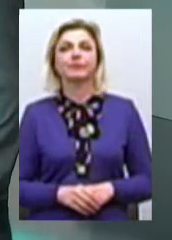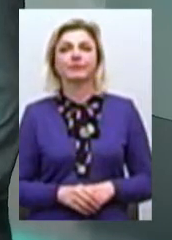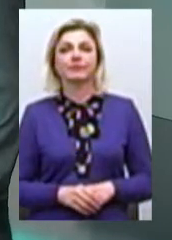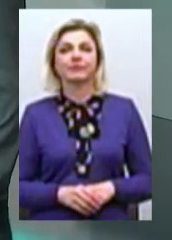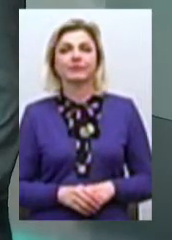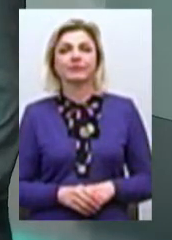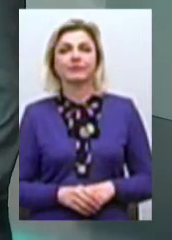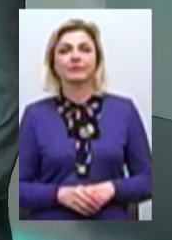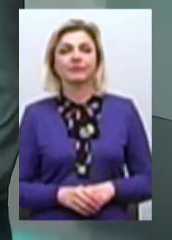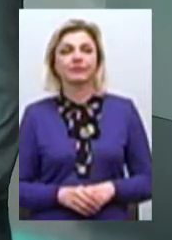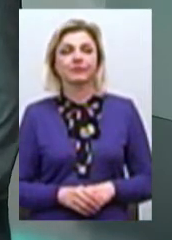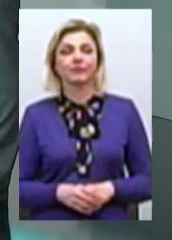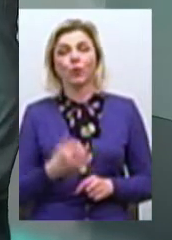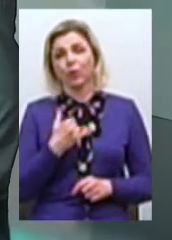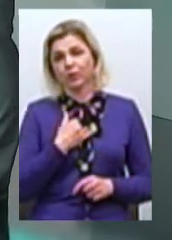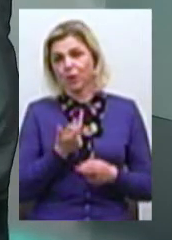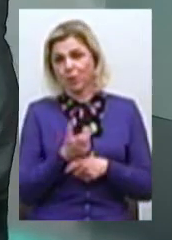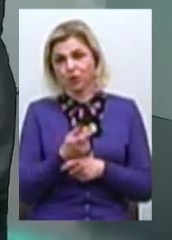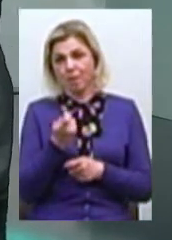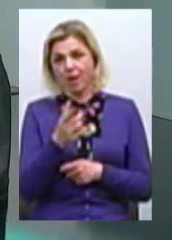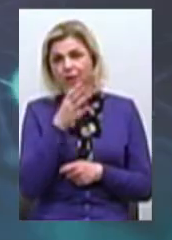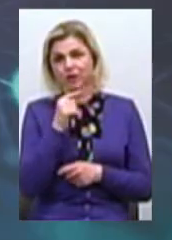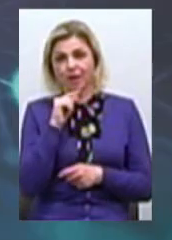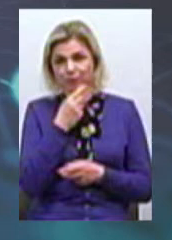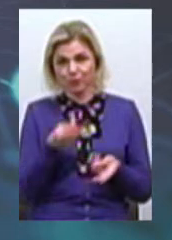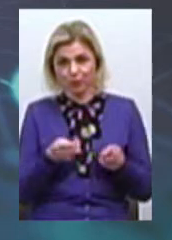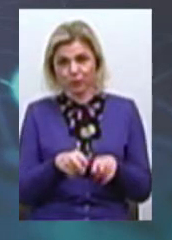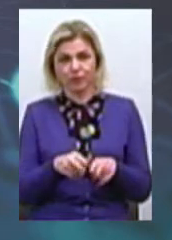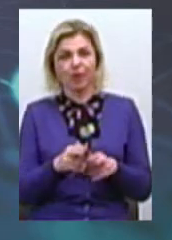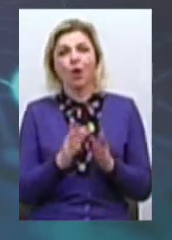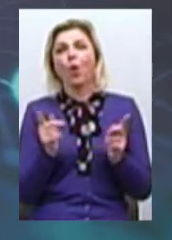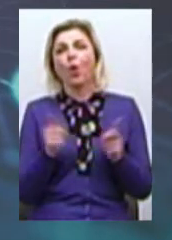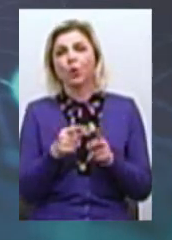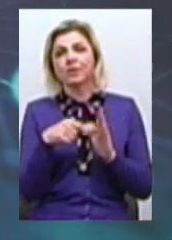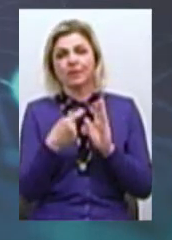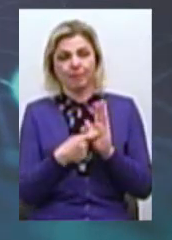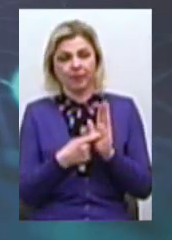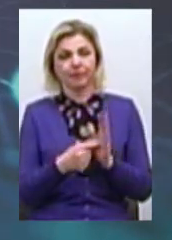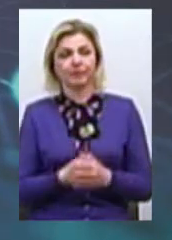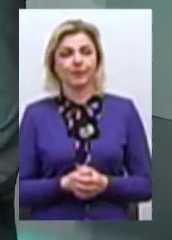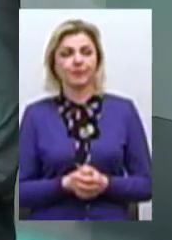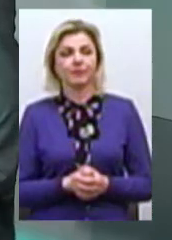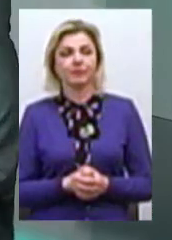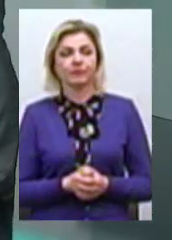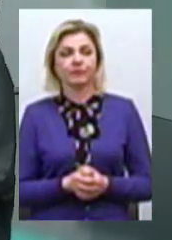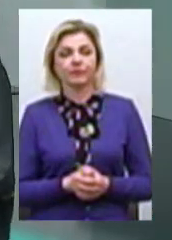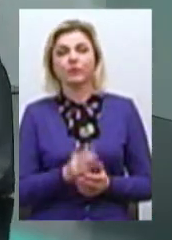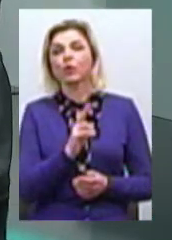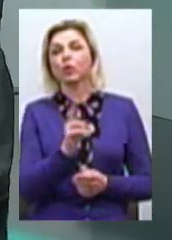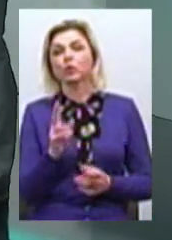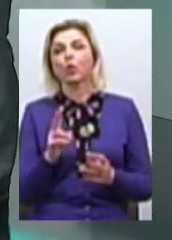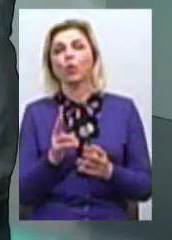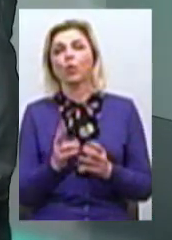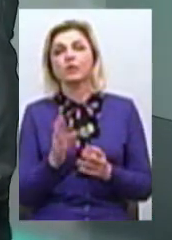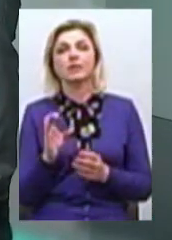питання. Я зрозуміла. Дивіться, в нас дуже мало часу залишилося, тому короткі запитання, короткі відповіді. Хто взагалі,